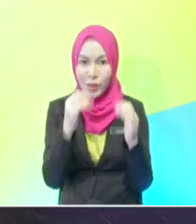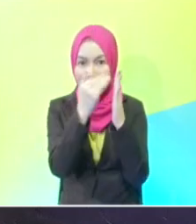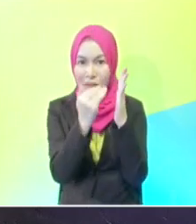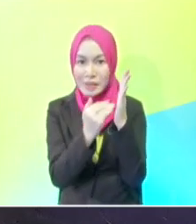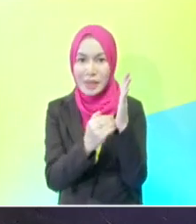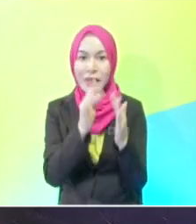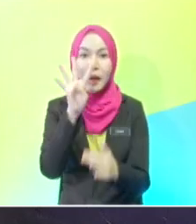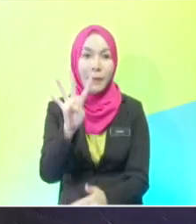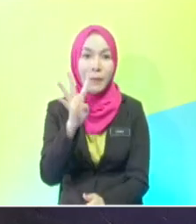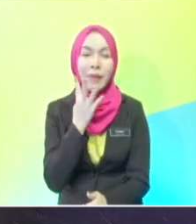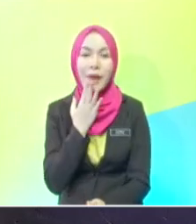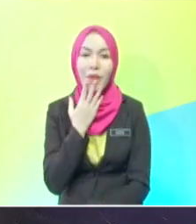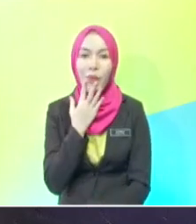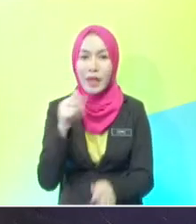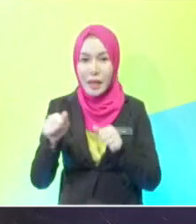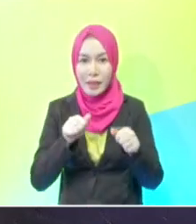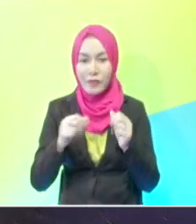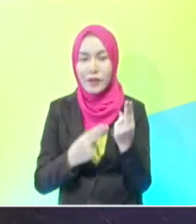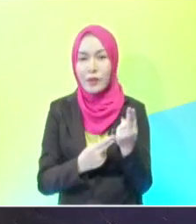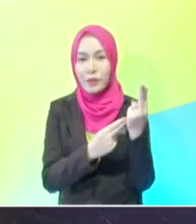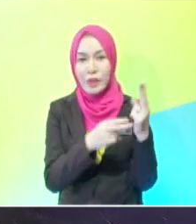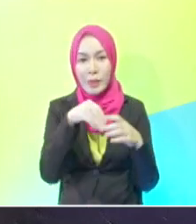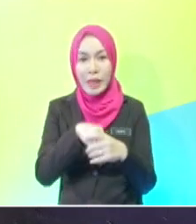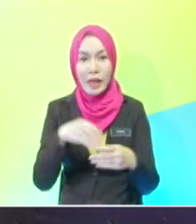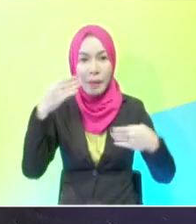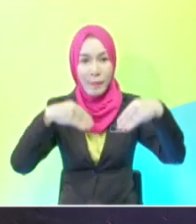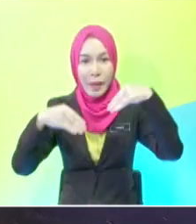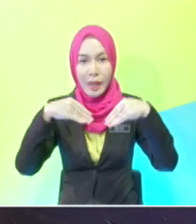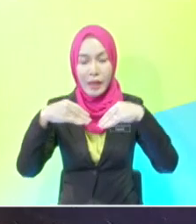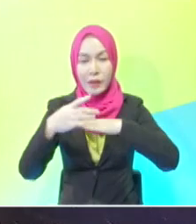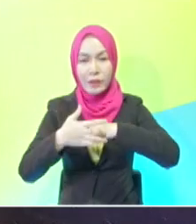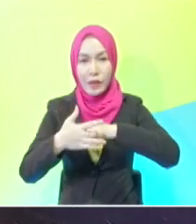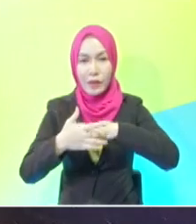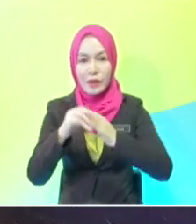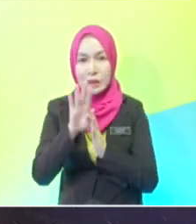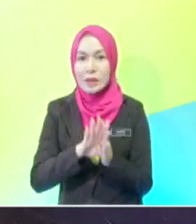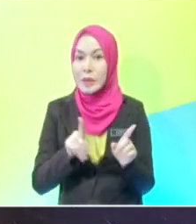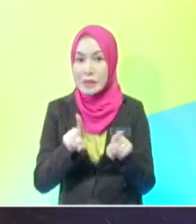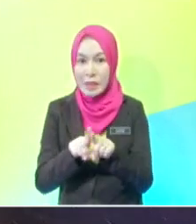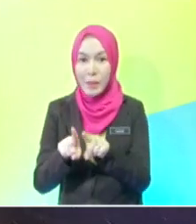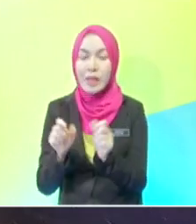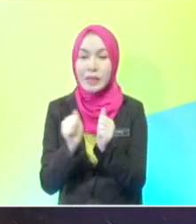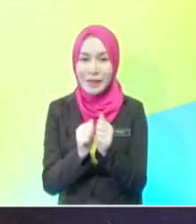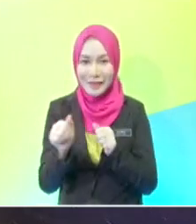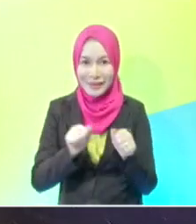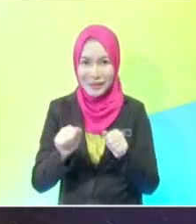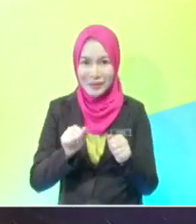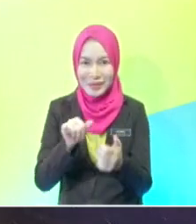warna activity utama bioteknologi beserta dengan activity tersebut